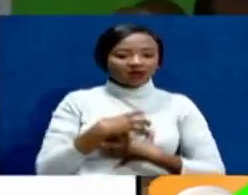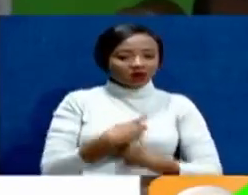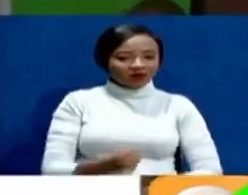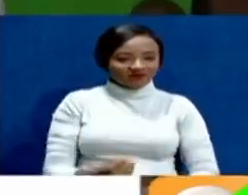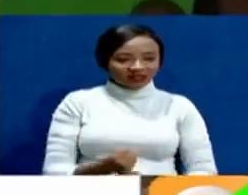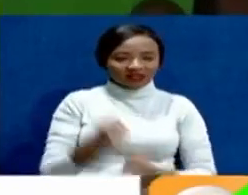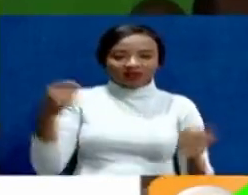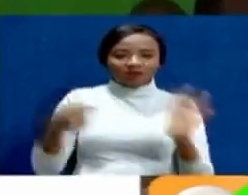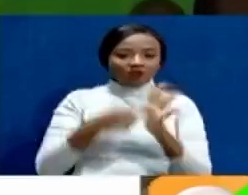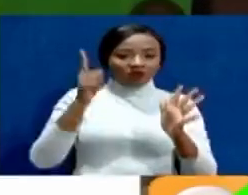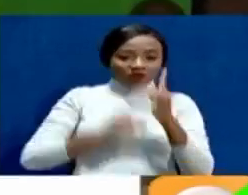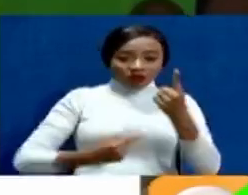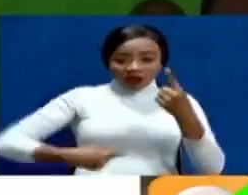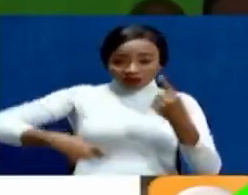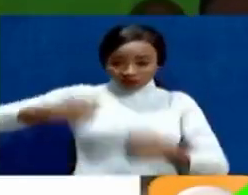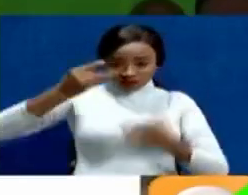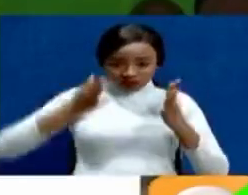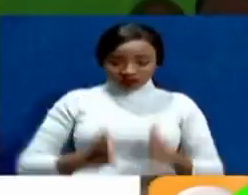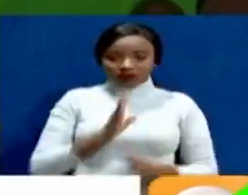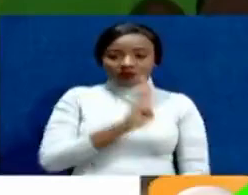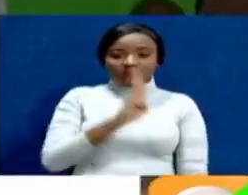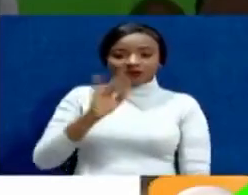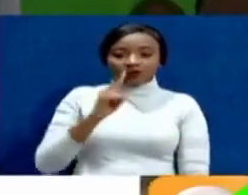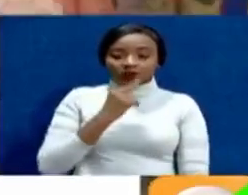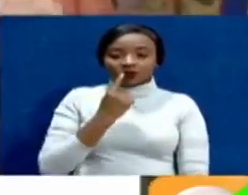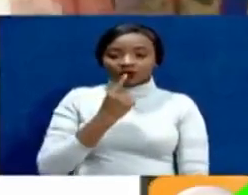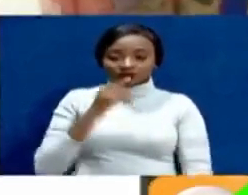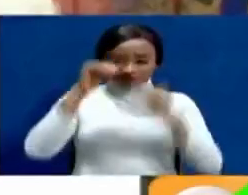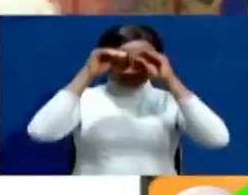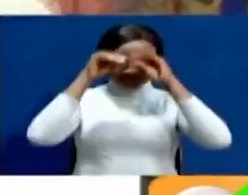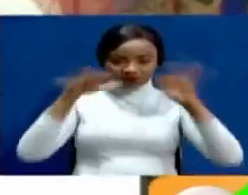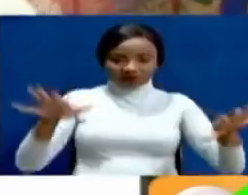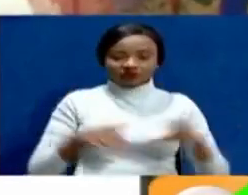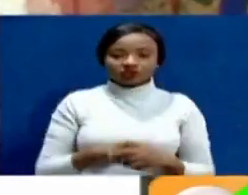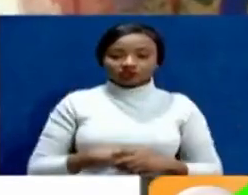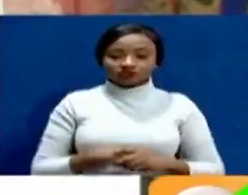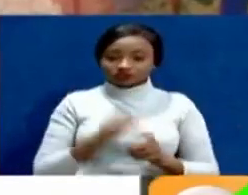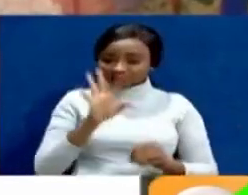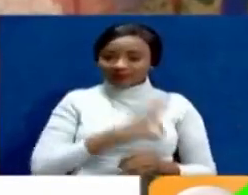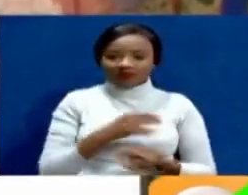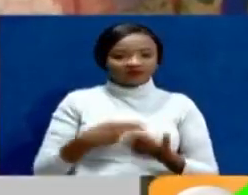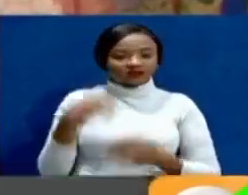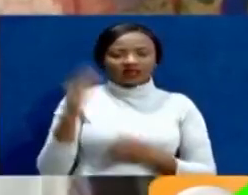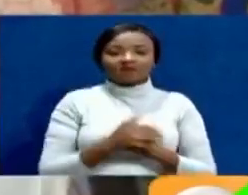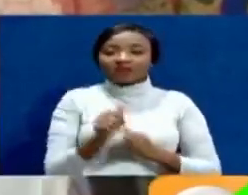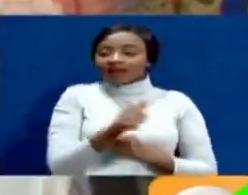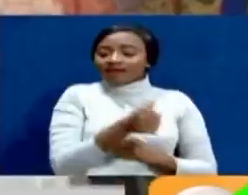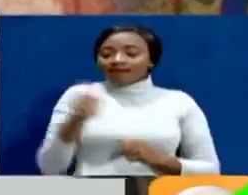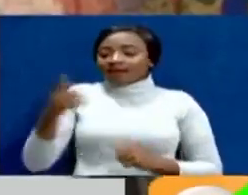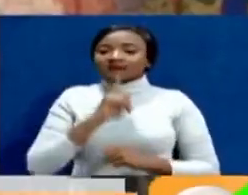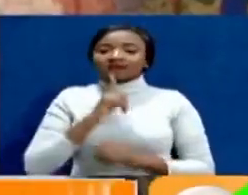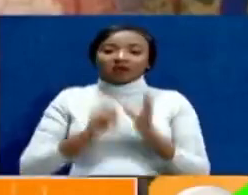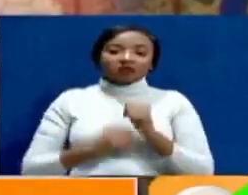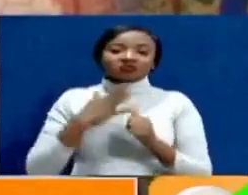confidently that the winner in BBI is devolution. Wengine wameanza kusema kwamba